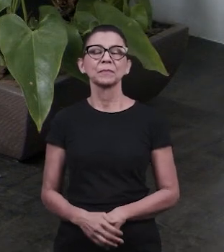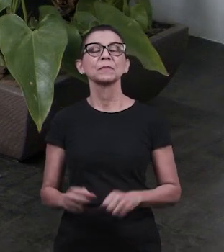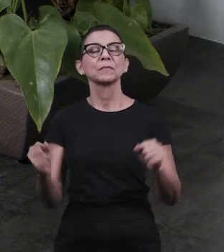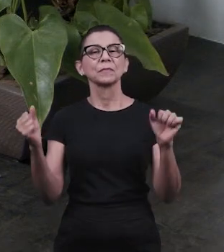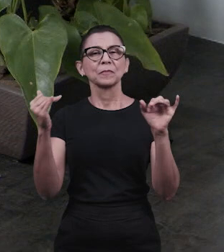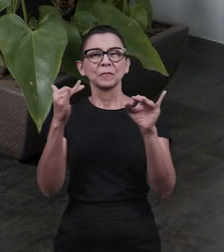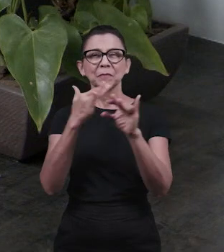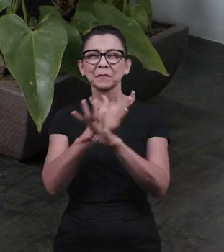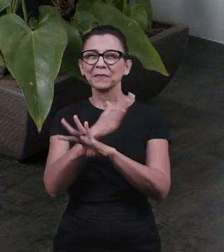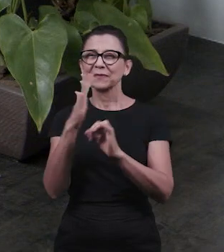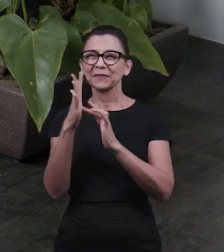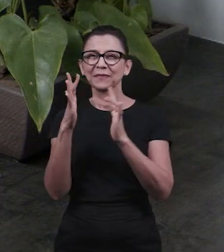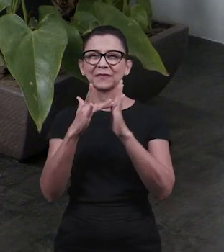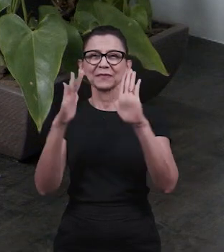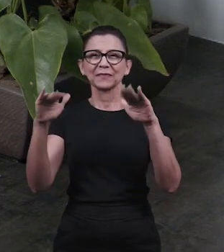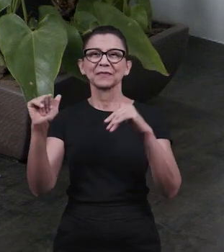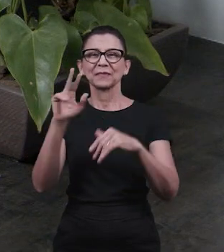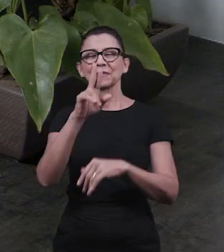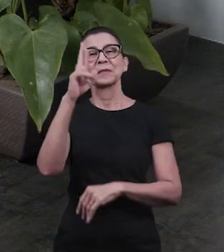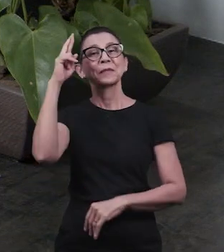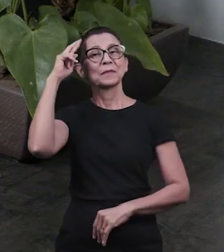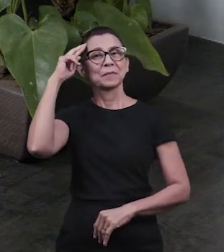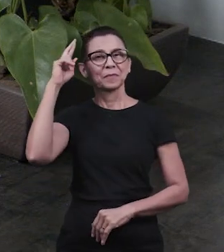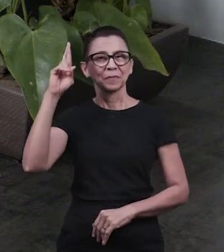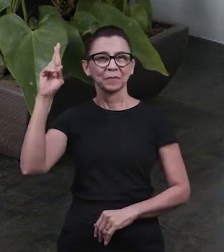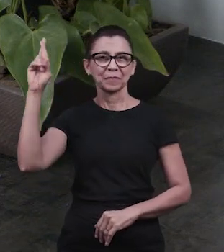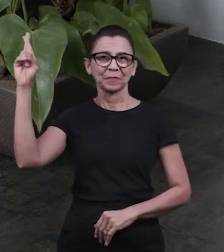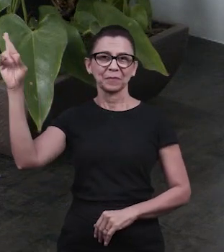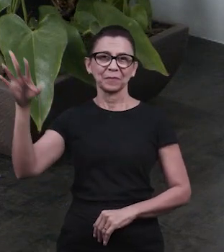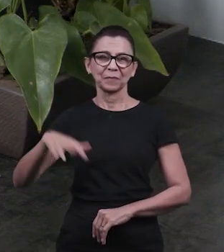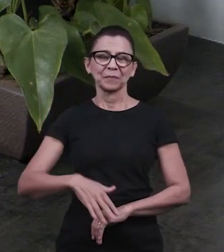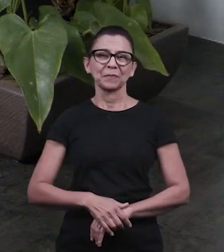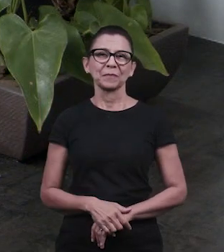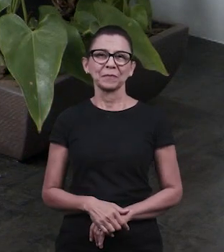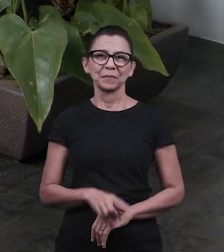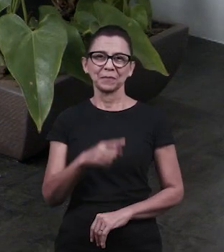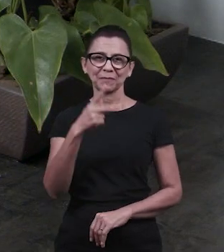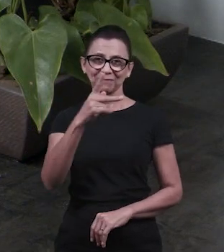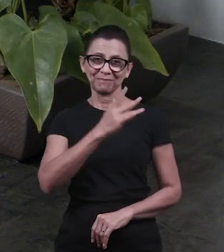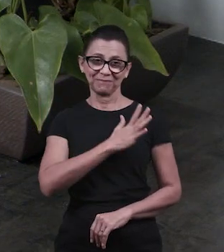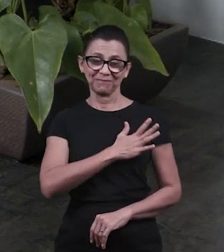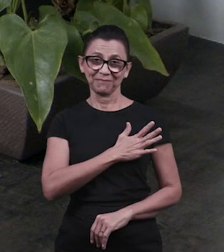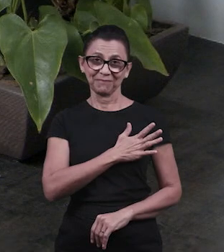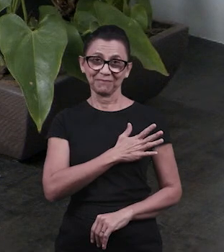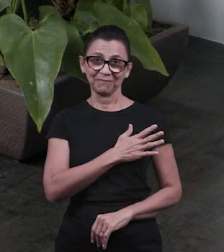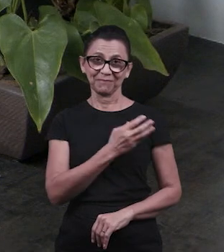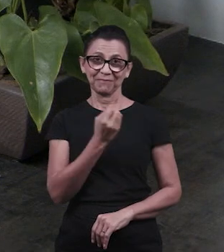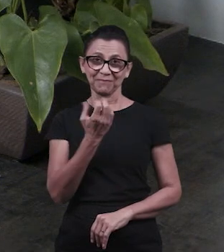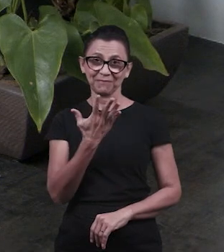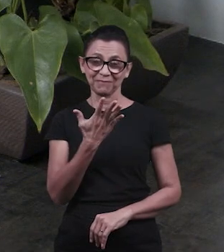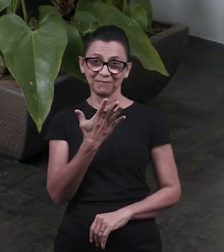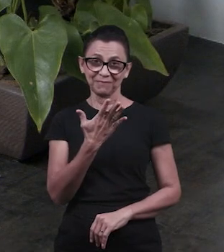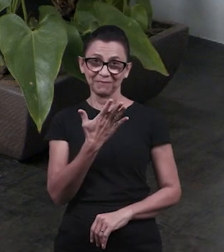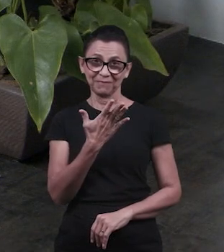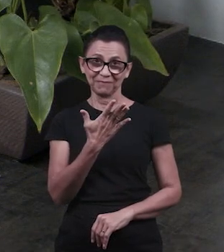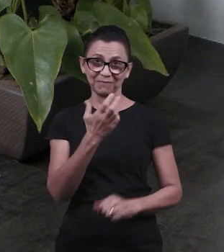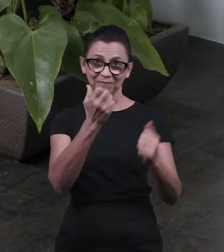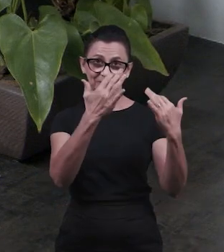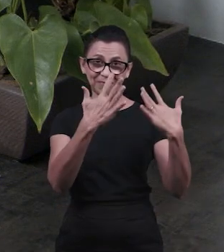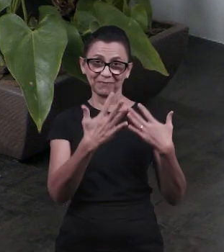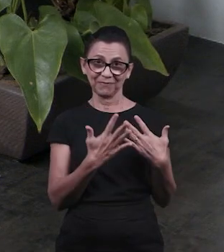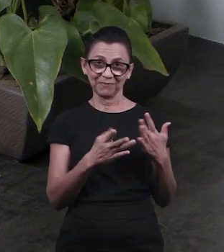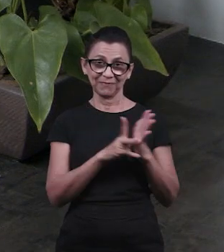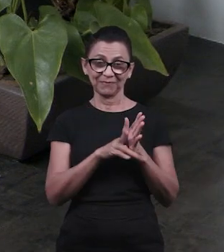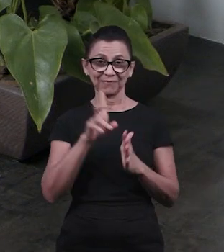Слава Иисусу, да будет прославлено имя Господне. А как ваше сердце? Вы уже полны благословений